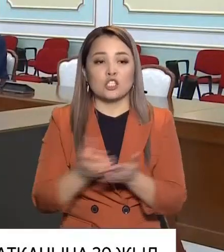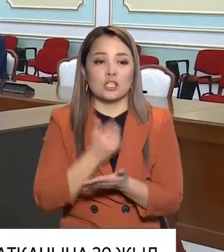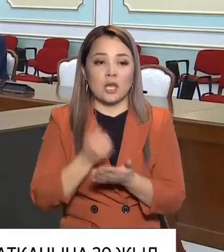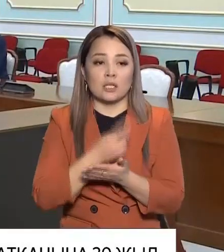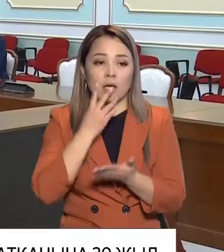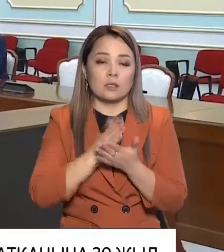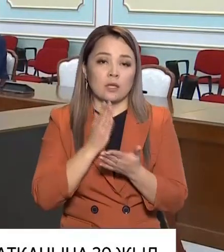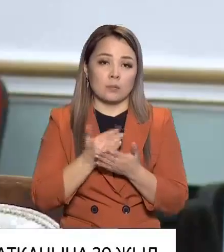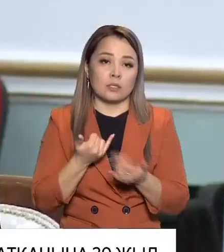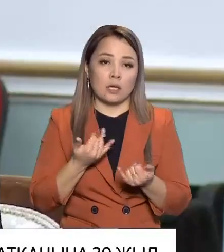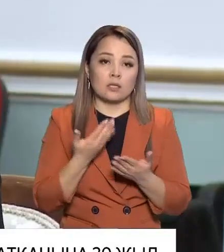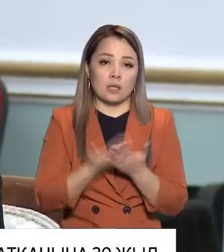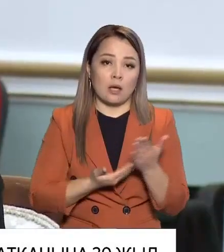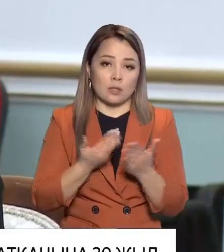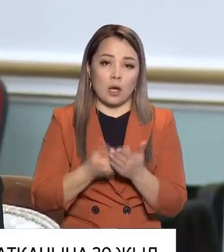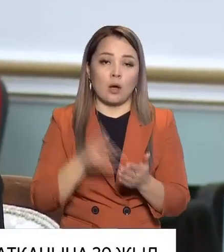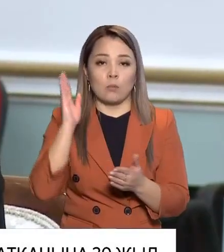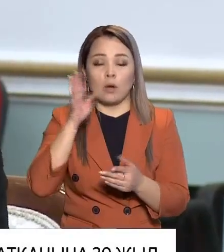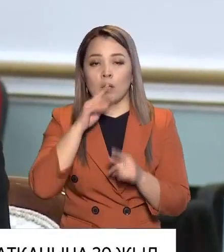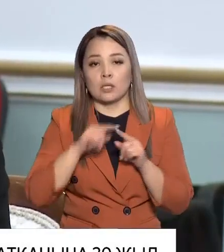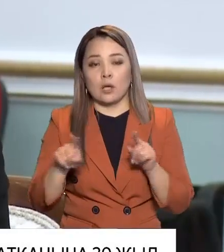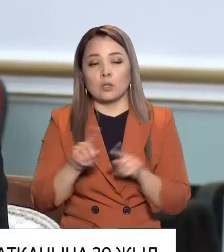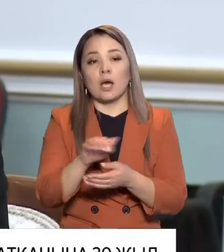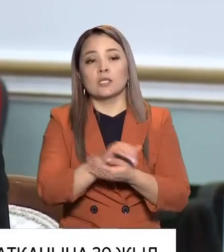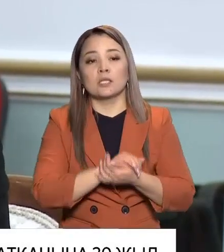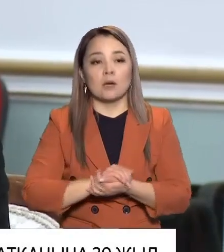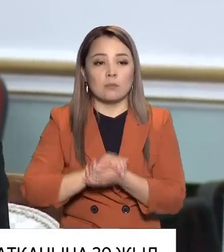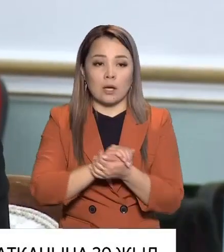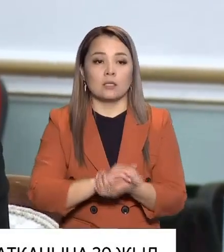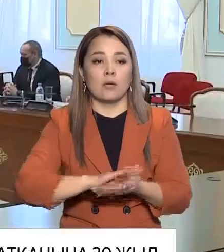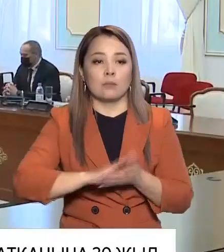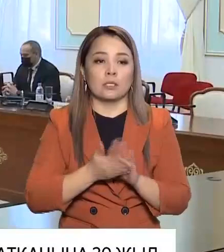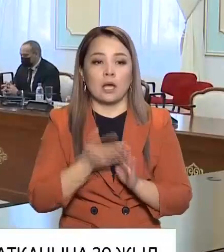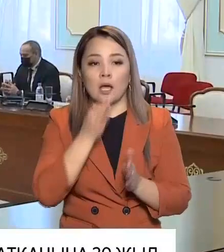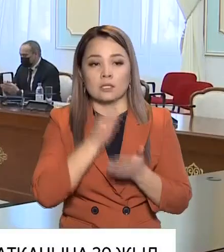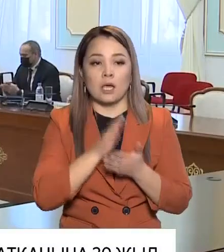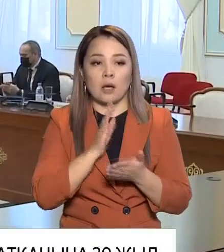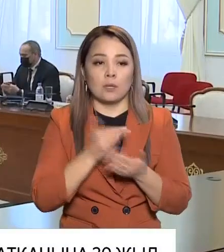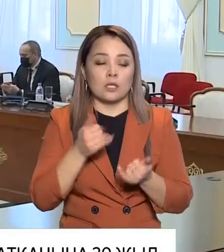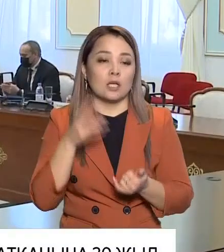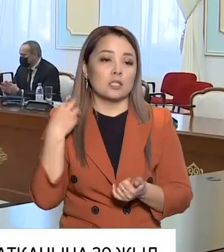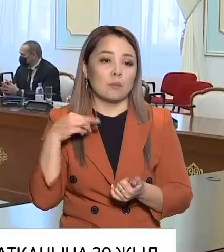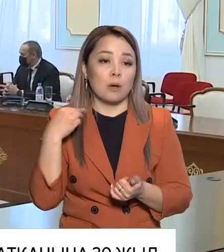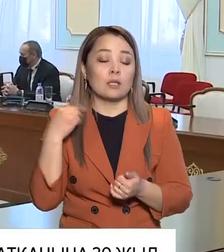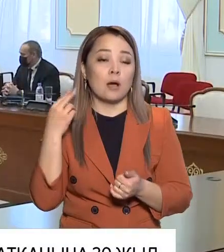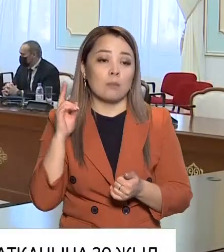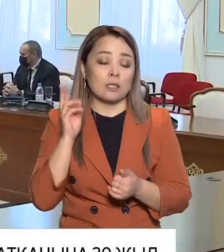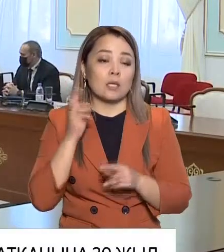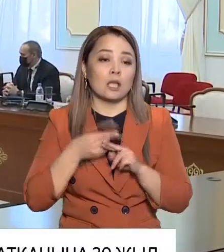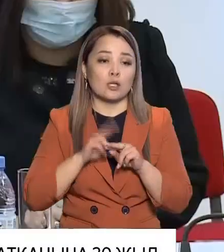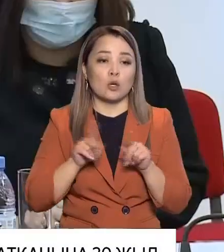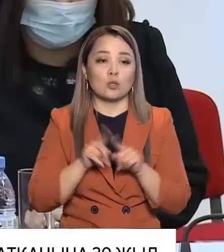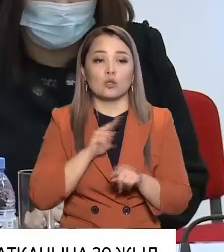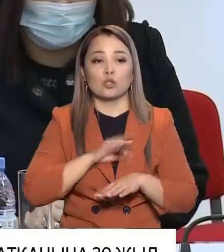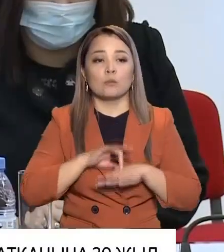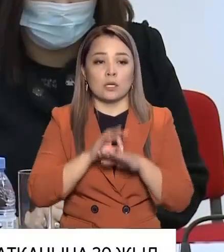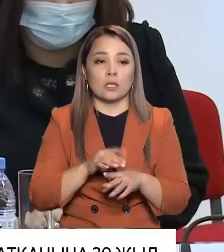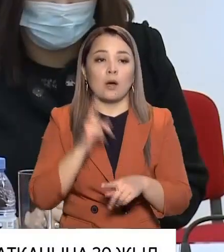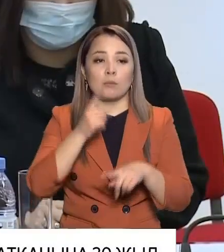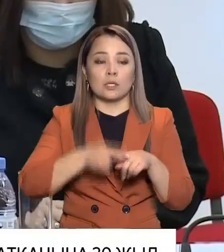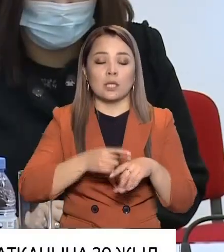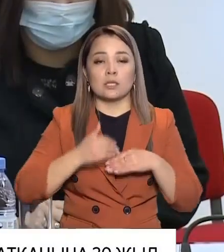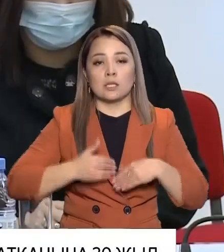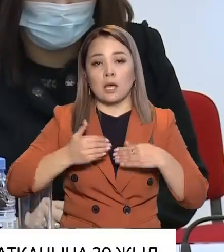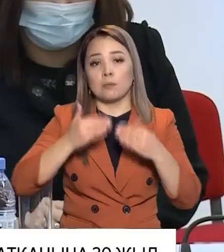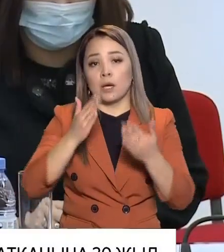сараланды. Тараптар алдағы уақытта да ынтымақтастықты нығайтуға ниетті. Дипломаттардың сөзінше, сауда саласында да оң динамика бар.